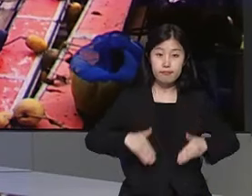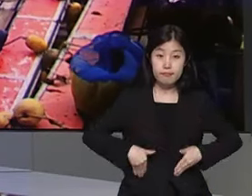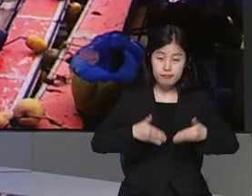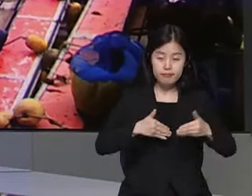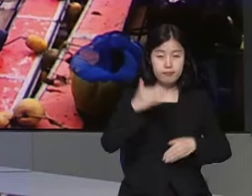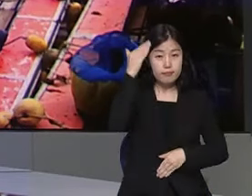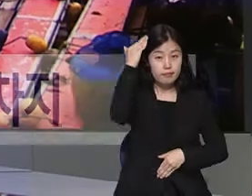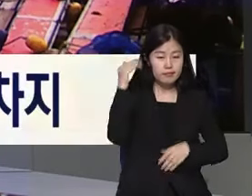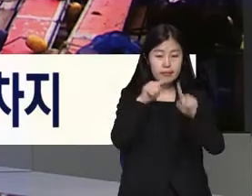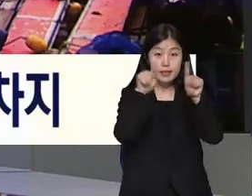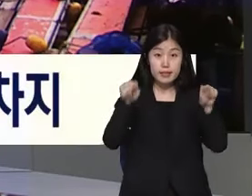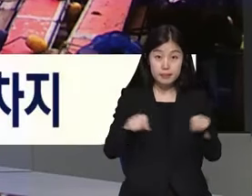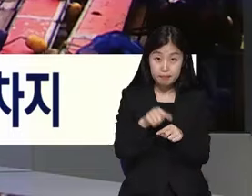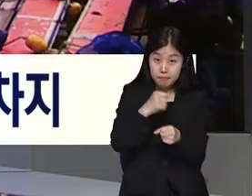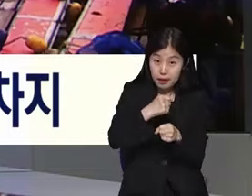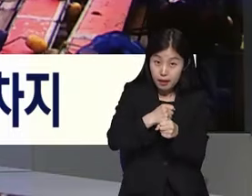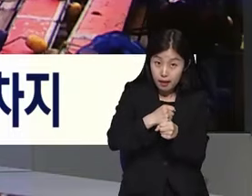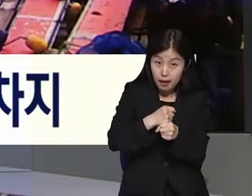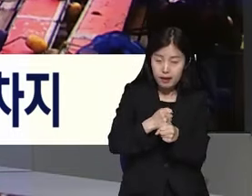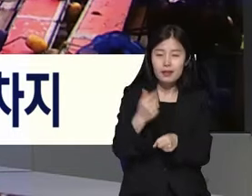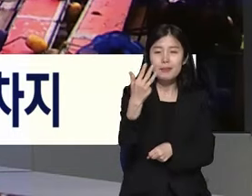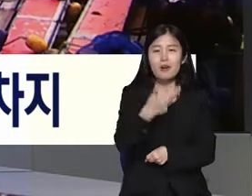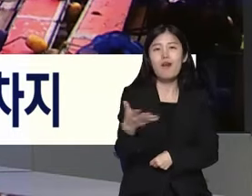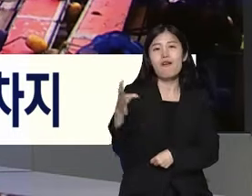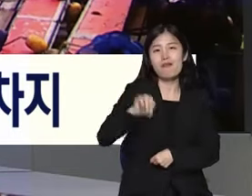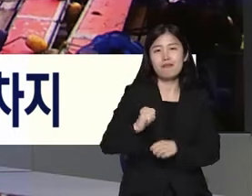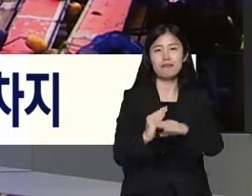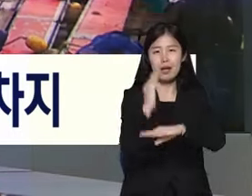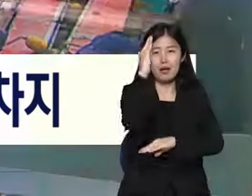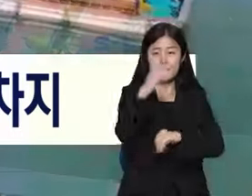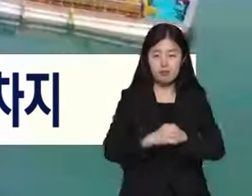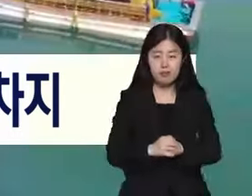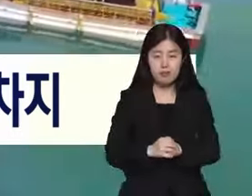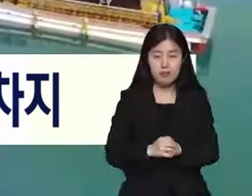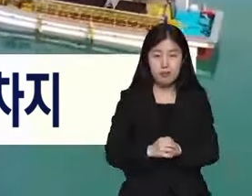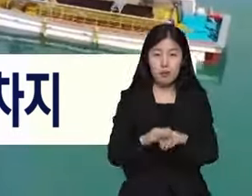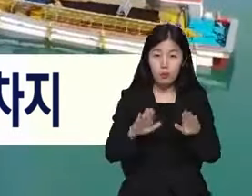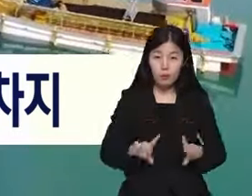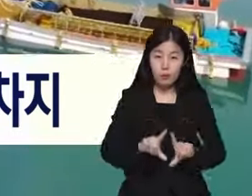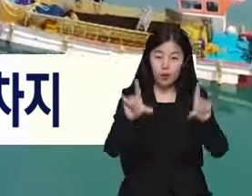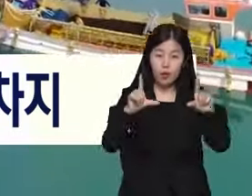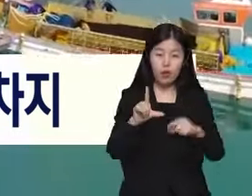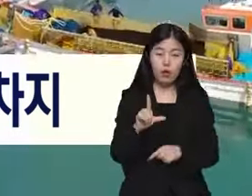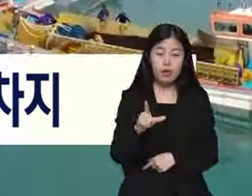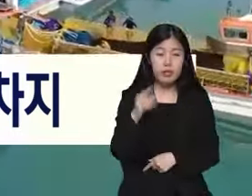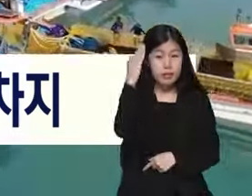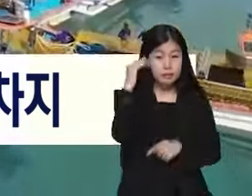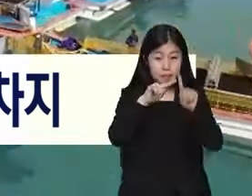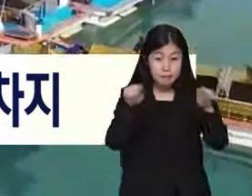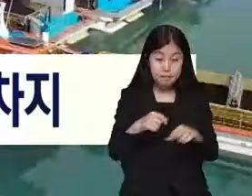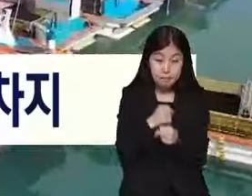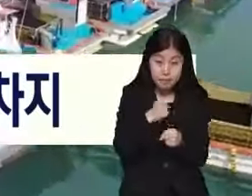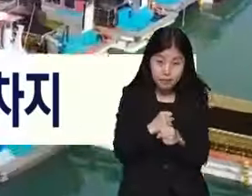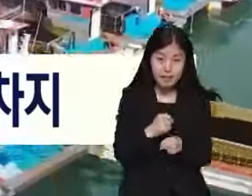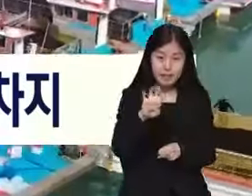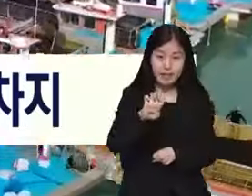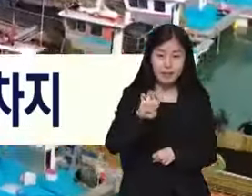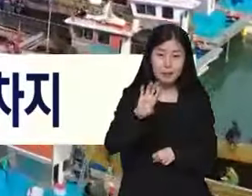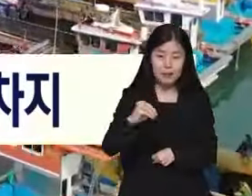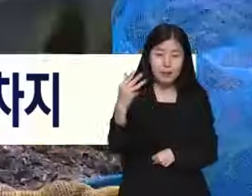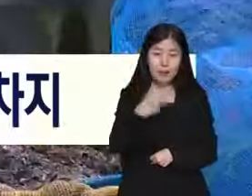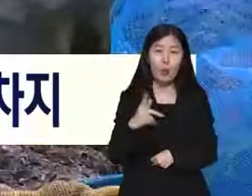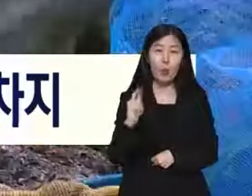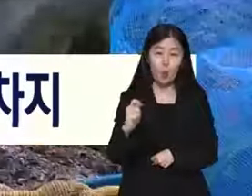전라남도의 김 생산액이 8천억 원을 돌파했습니다. 전남도에 따르면 올해 물김 총 생산량은 40만 8천